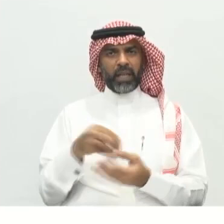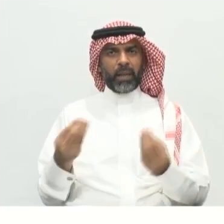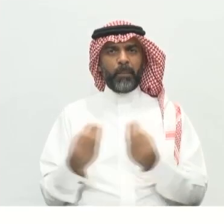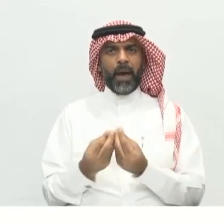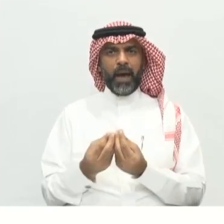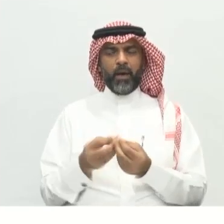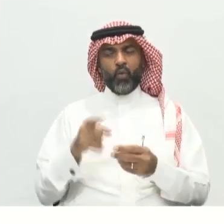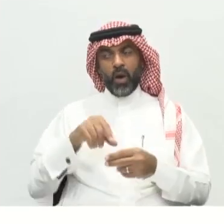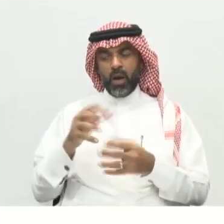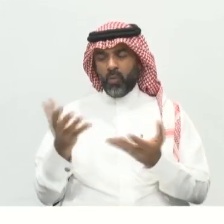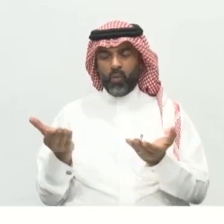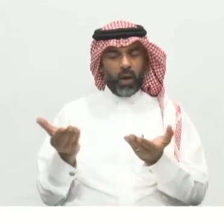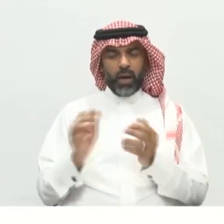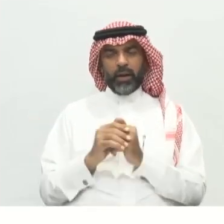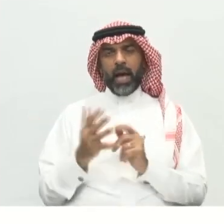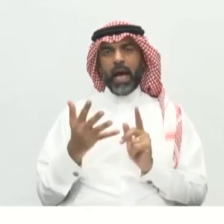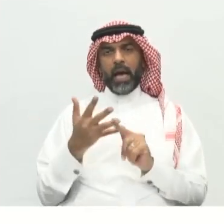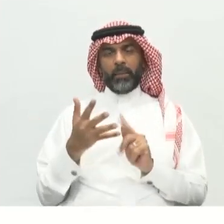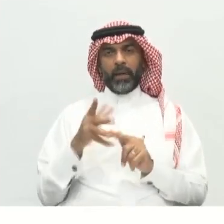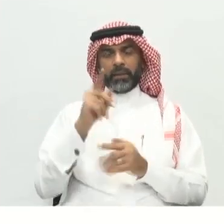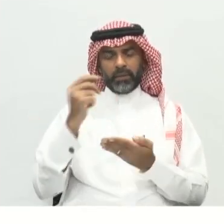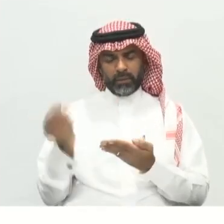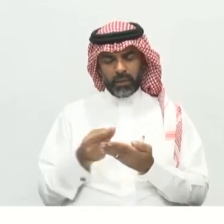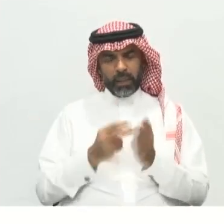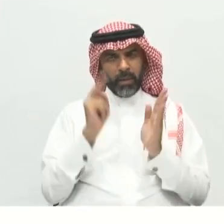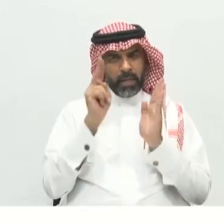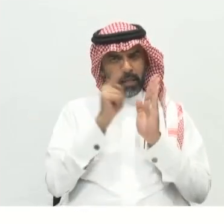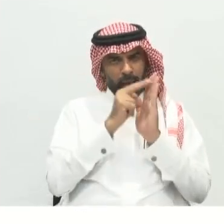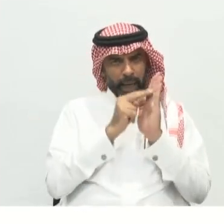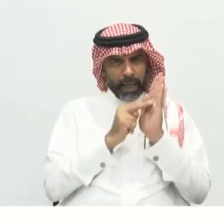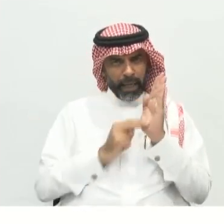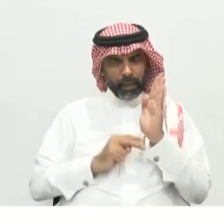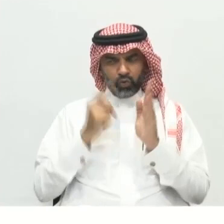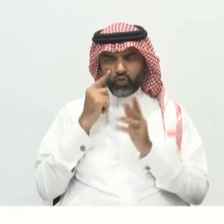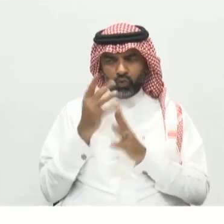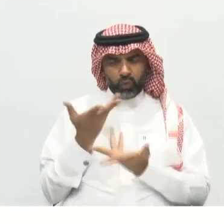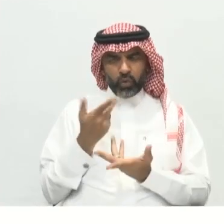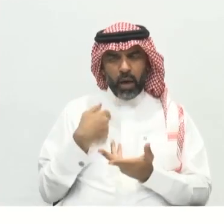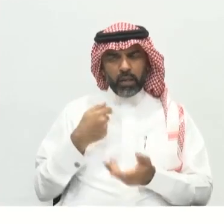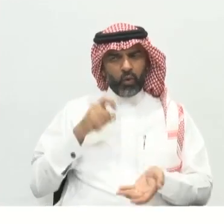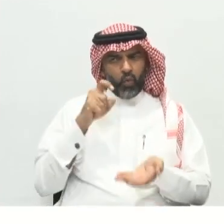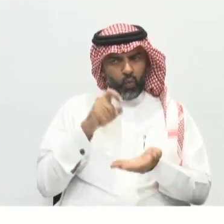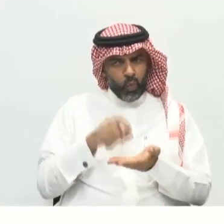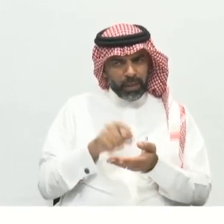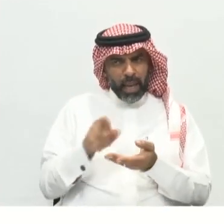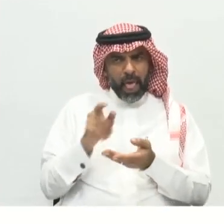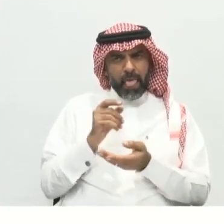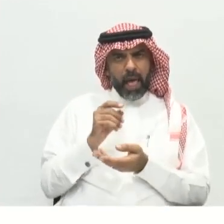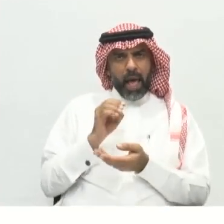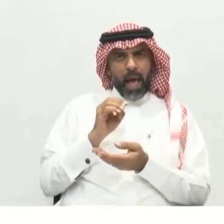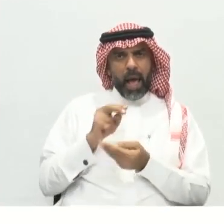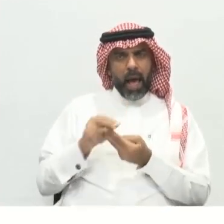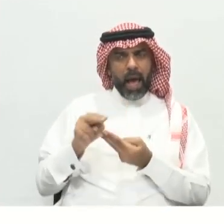بينهما اربعه اكتب تقريرا موجزا تناقش فيه النتائج التي توصلت توصلت اليها بخصوص